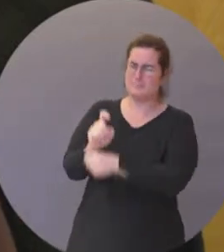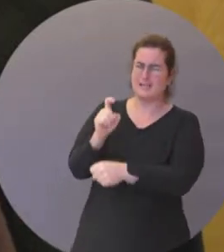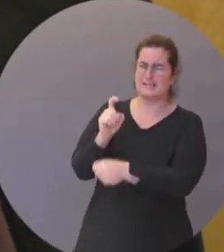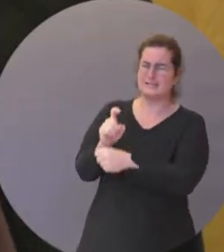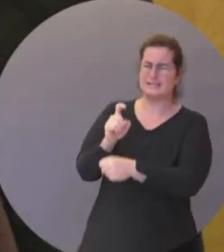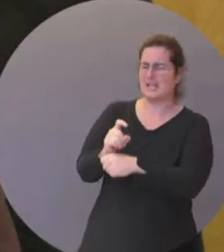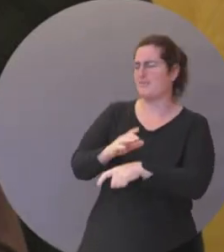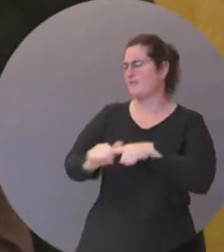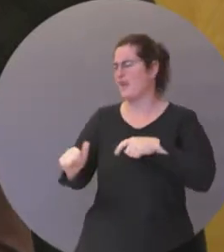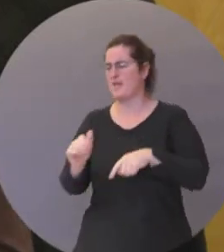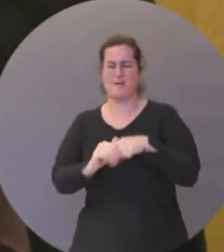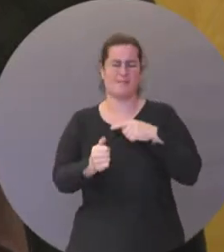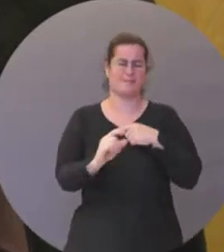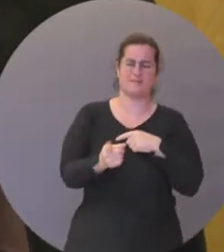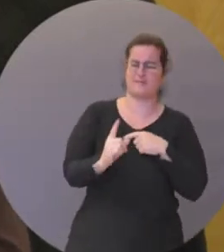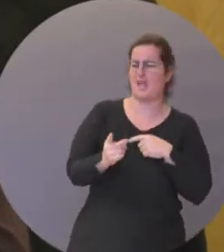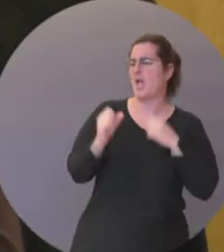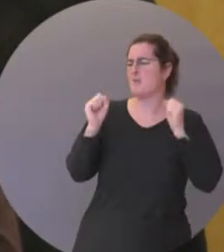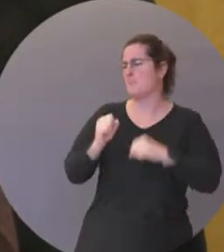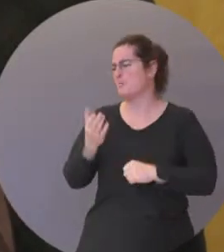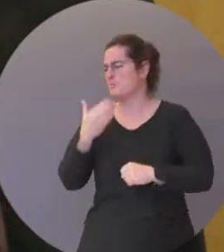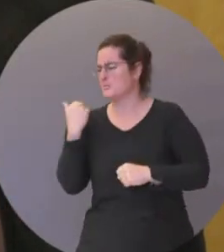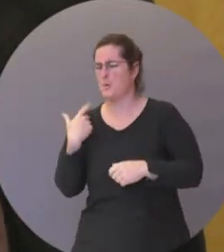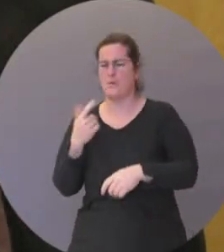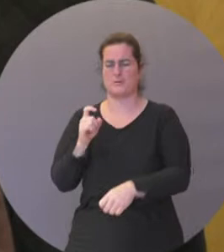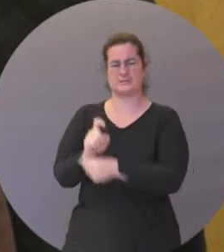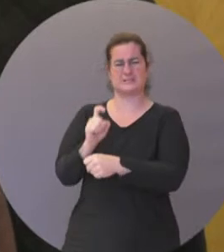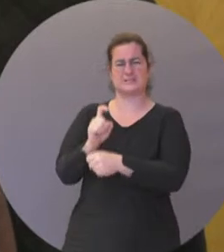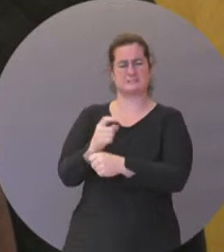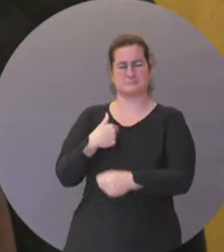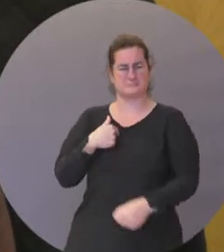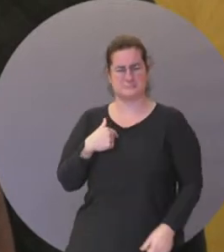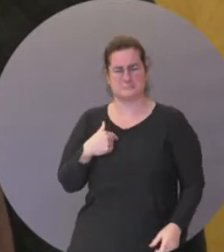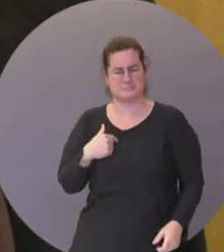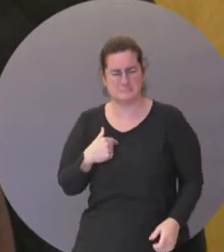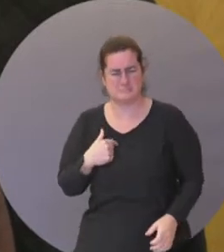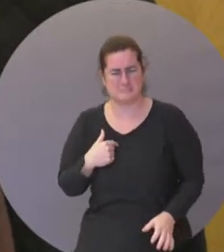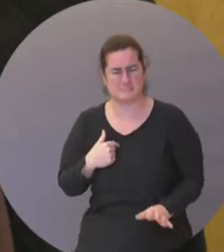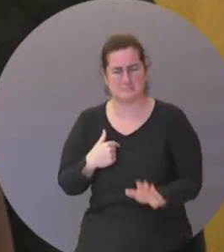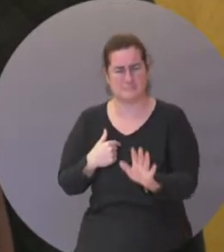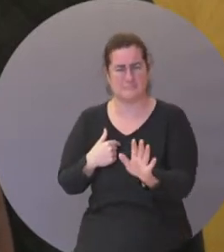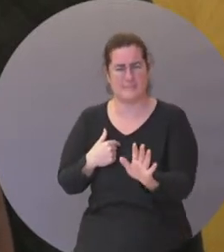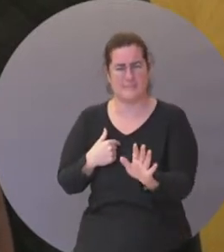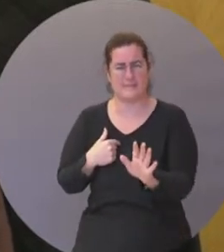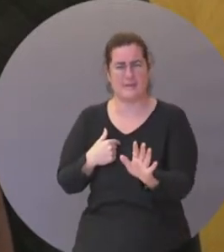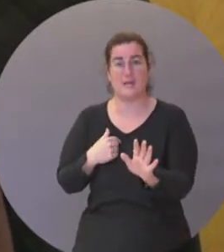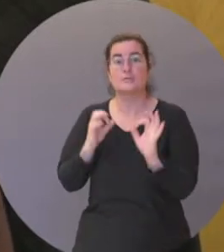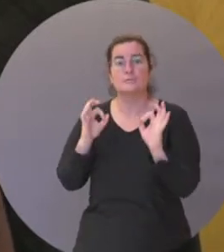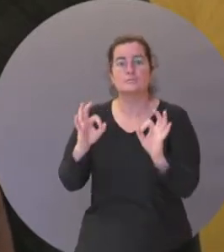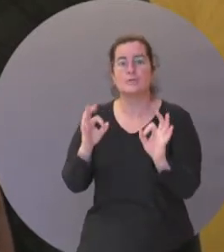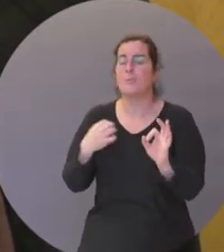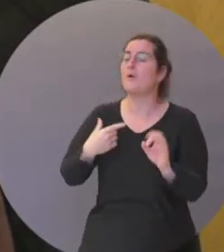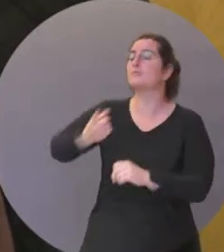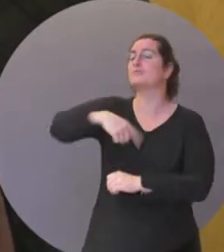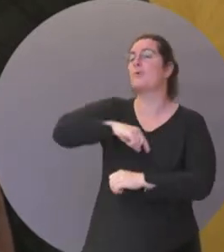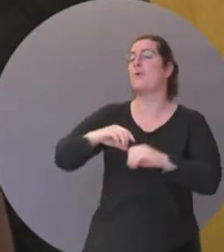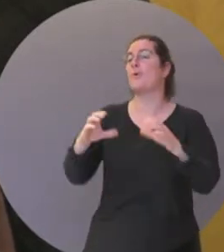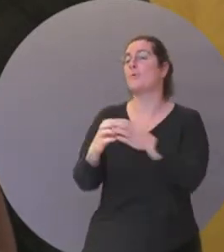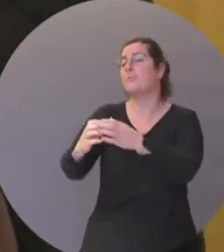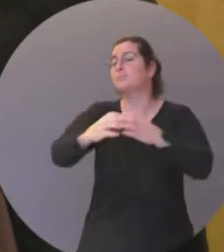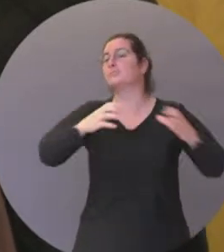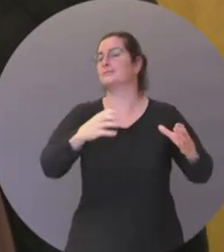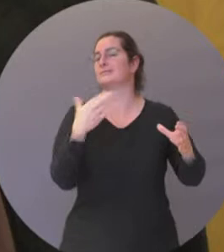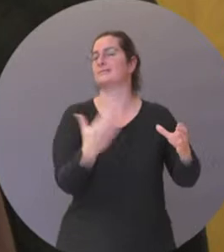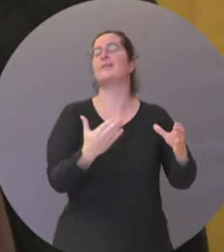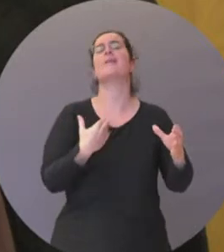pas fait ou peu mieux faire de votre majorité justement c'est ce que j'avais évoqué lors du dernier débat de politique